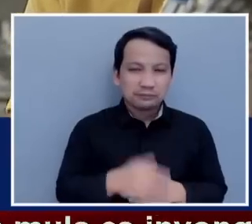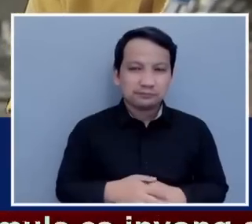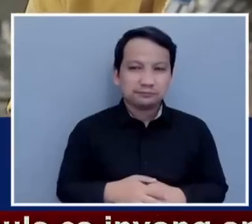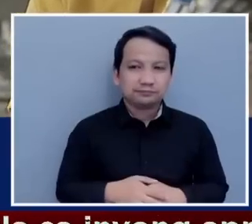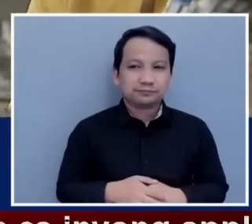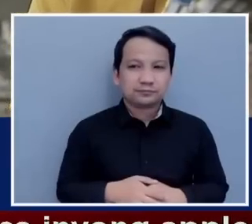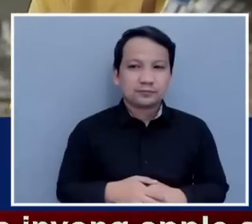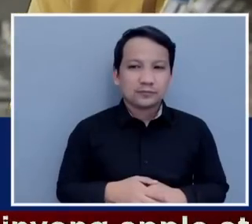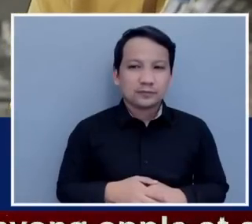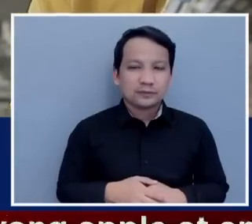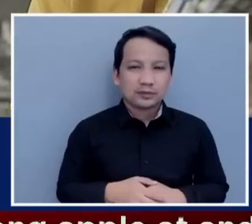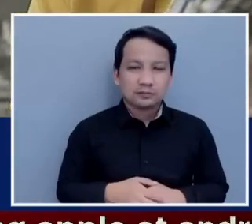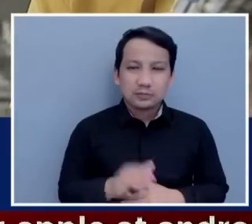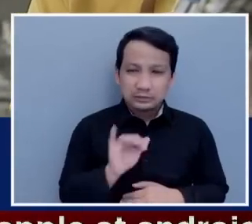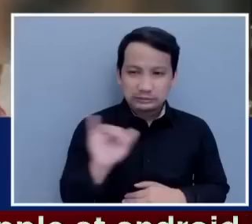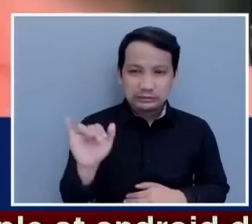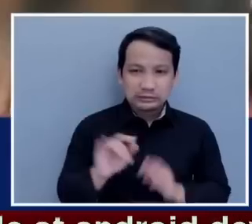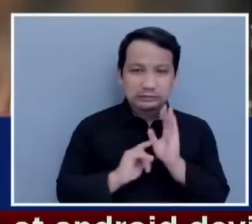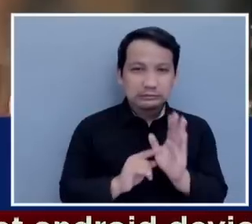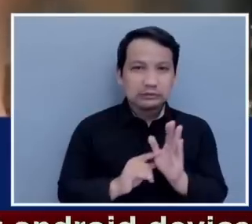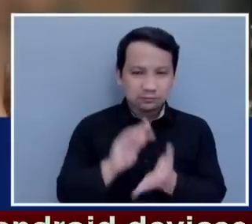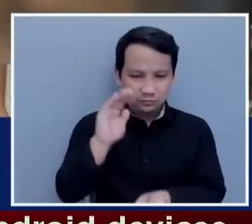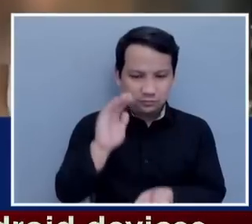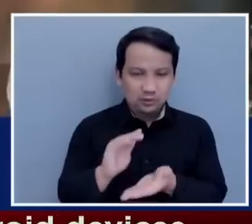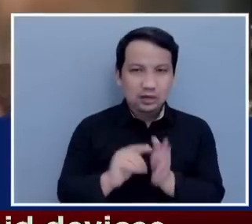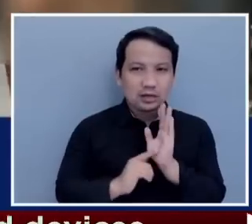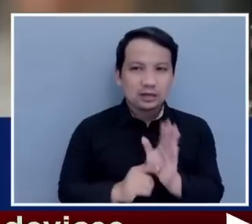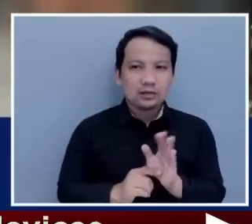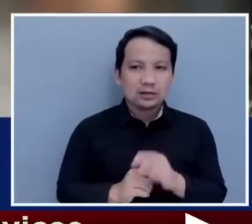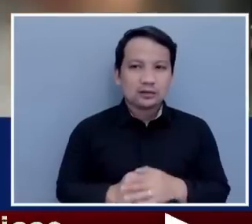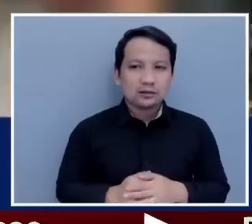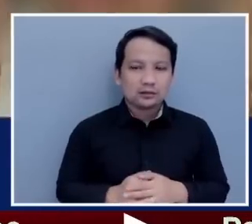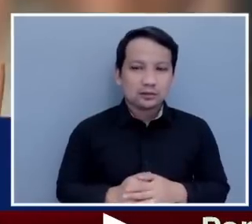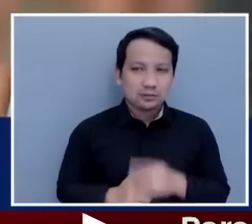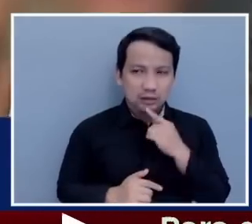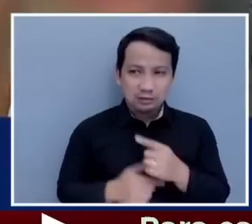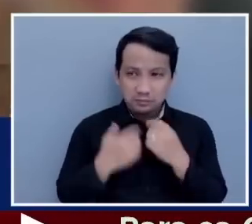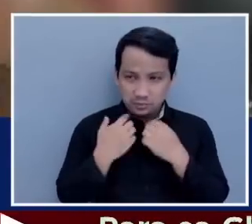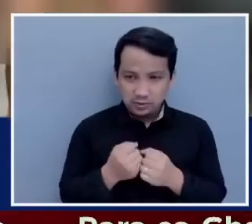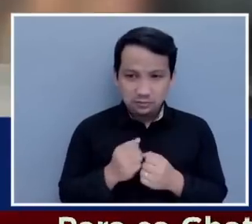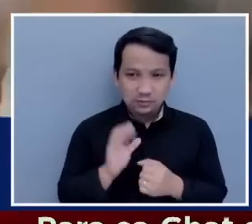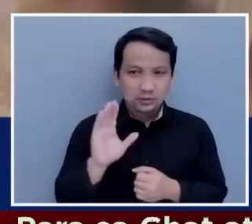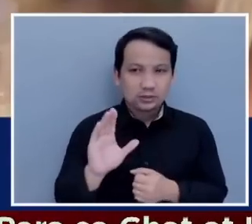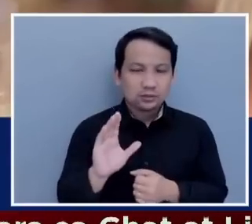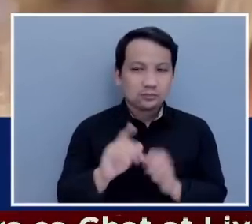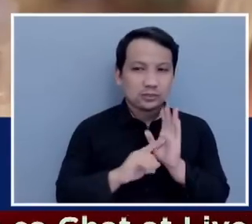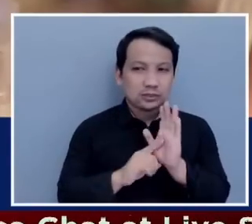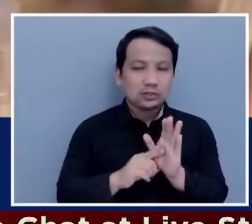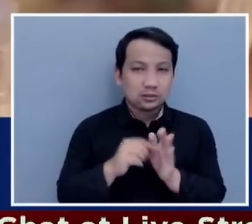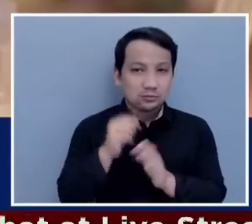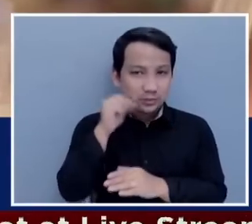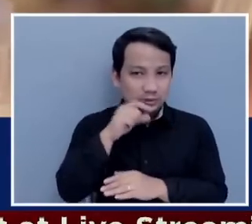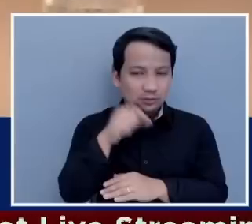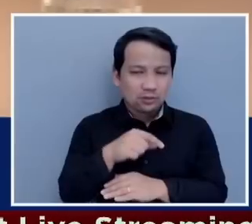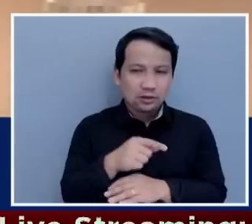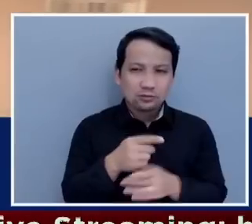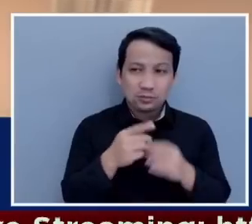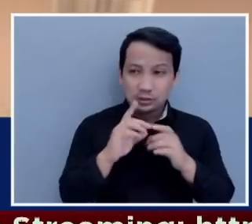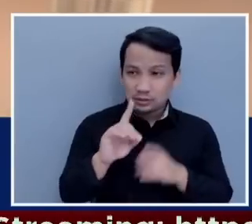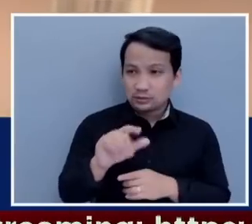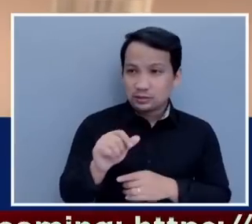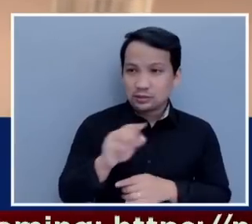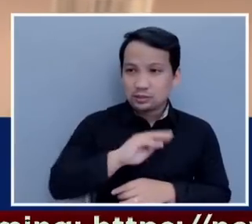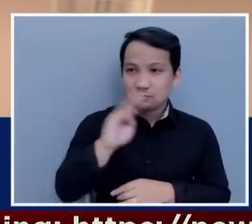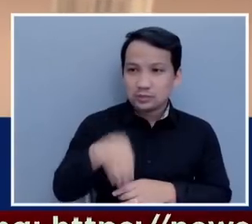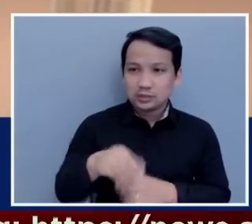Nagpa-check up sila yun din, bumaba na rin yung platelet noon. Nagpapagaling na ngayon ang magkapatid. Base sa datos ng Manila